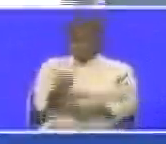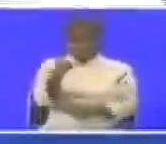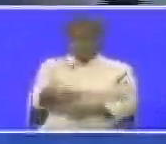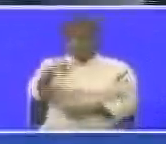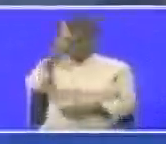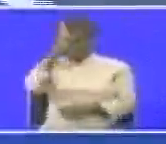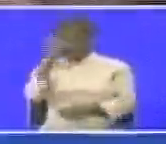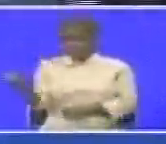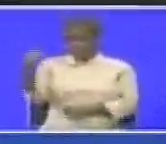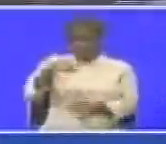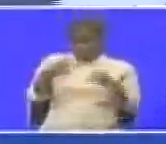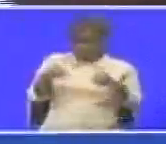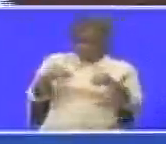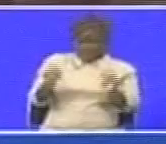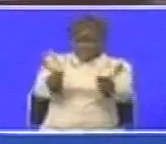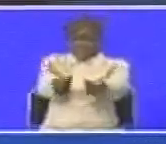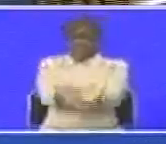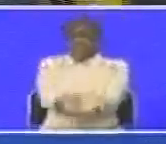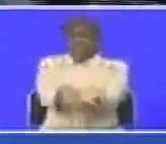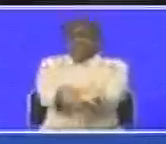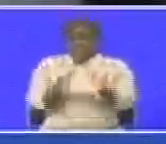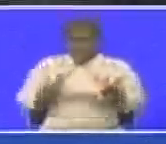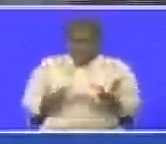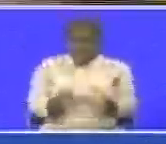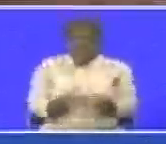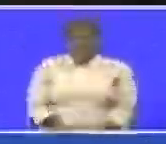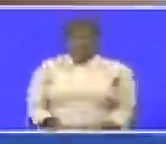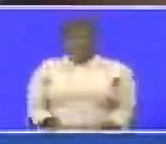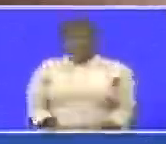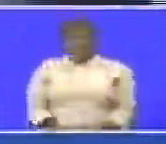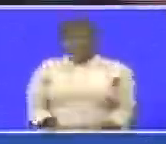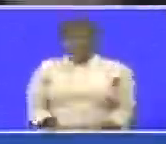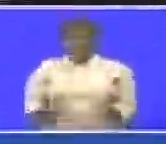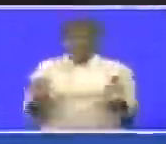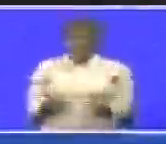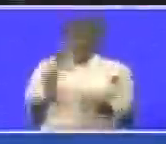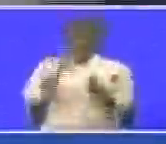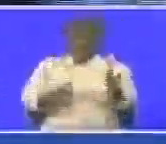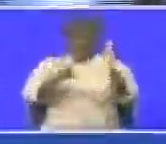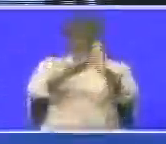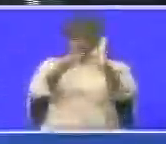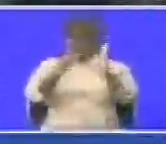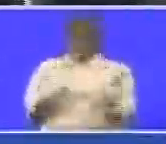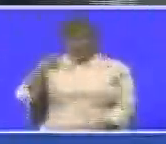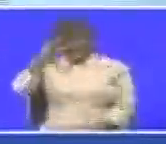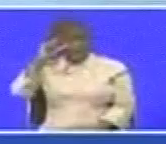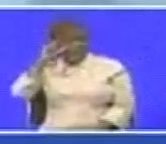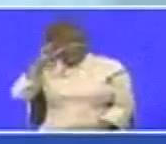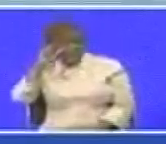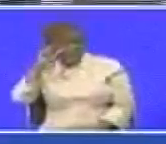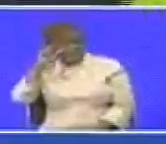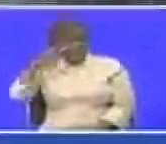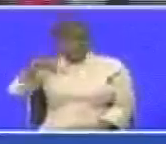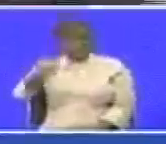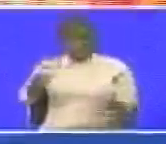wa Flying Squad walipojaribu kumkamata kimabavu. Ilibidi wakili wake James Orengo,